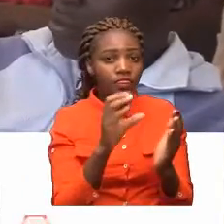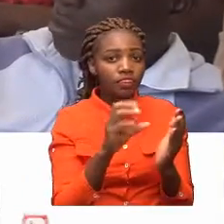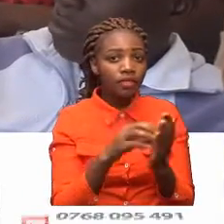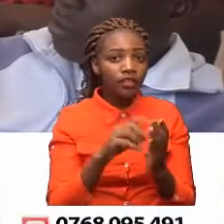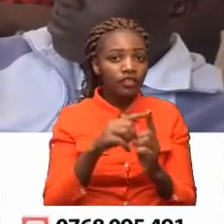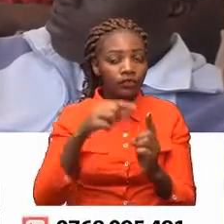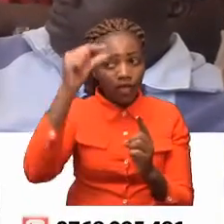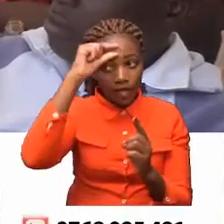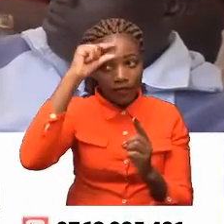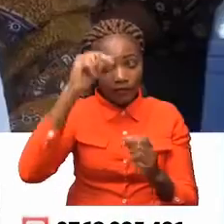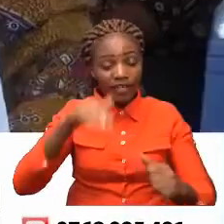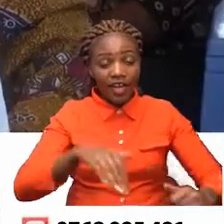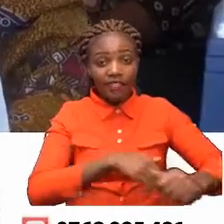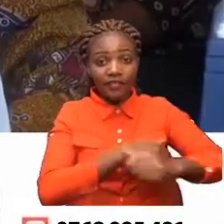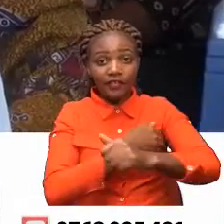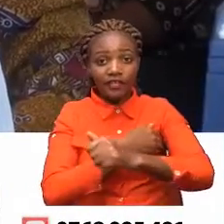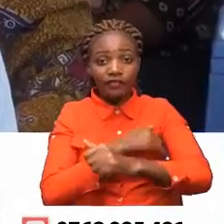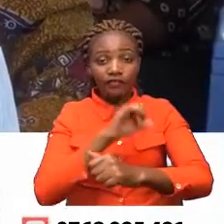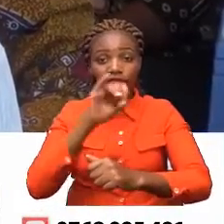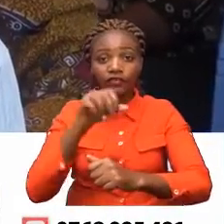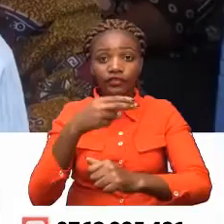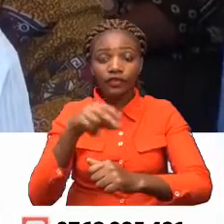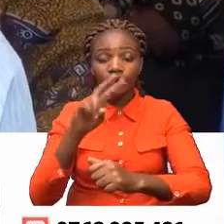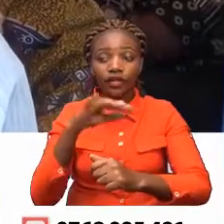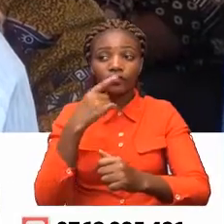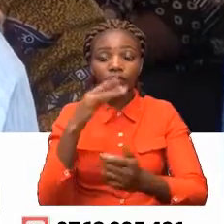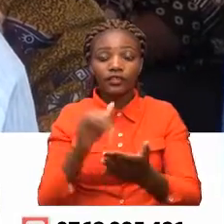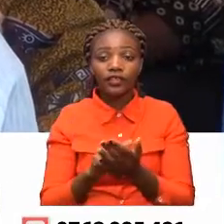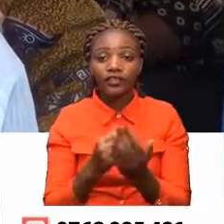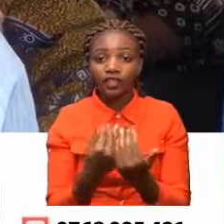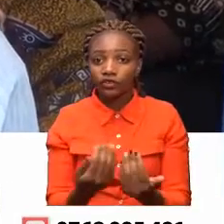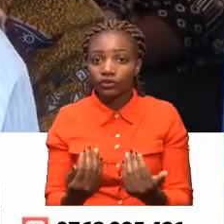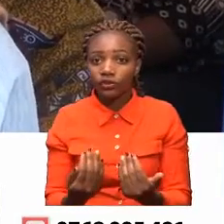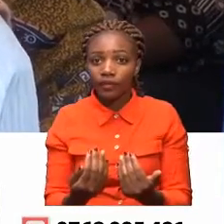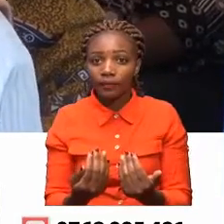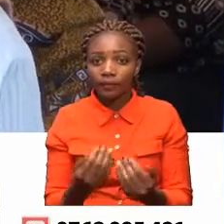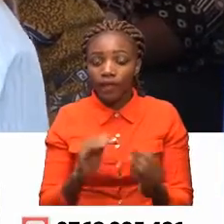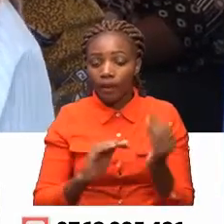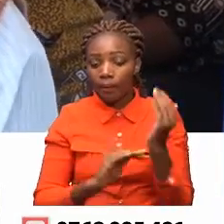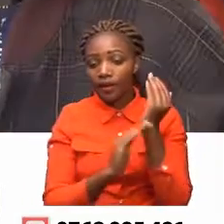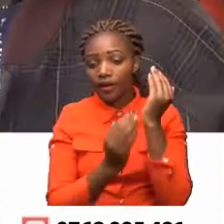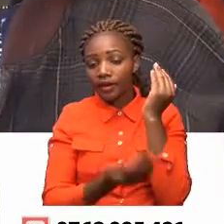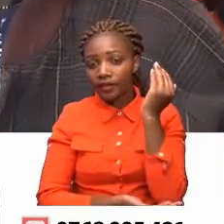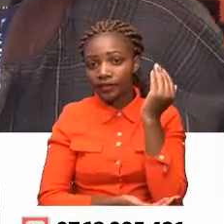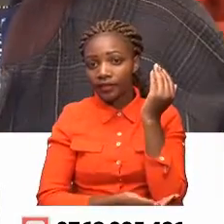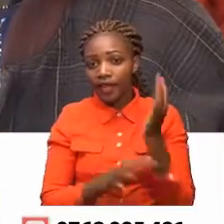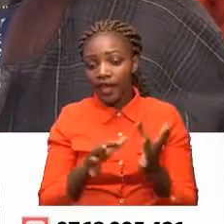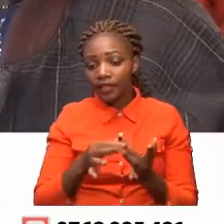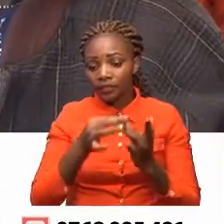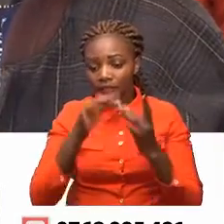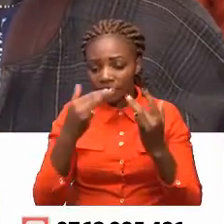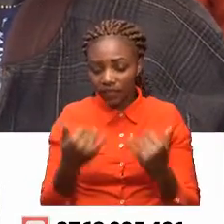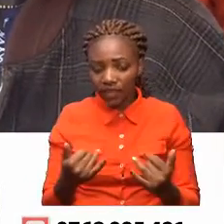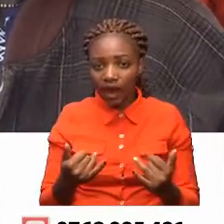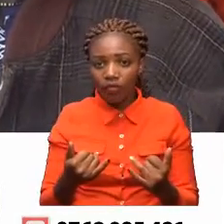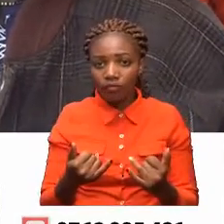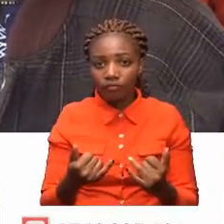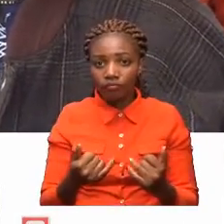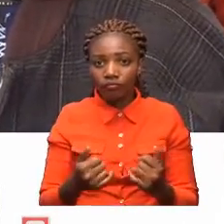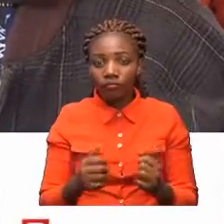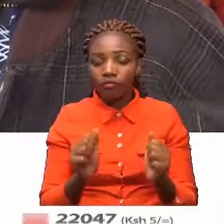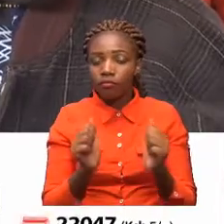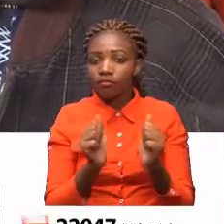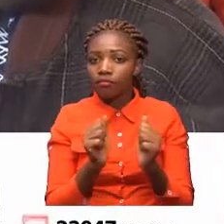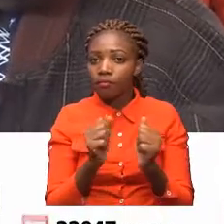Chepsaita Johanna Kipsorio amesema watoto wengi hupachikwa mimba msimu huu wa likizo ya Disemba, na